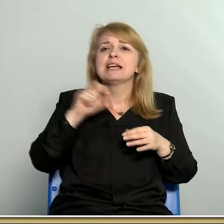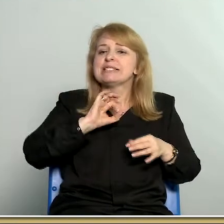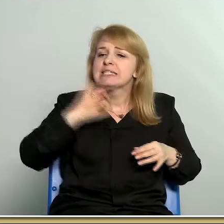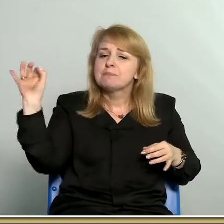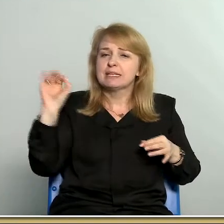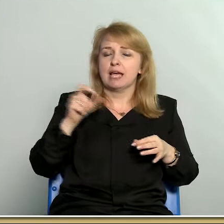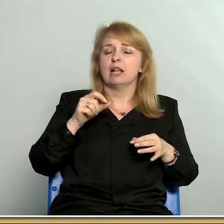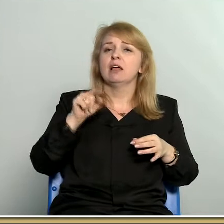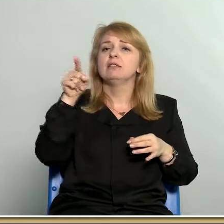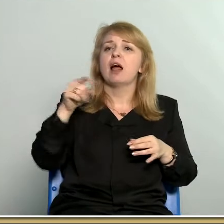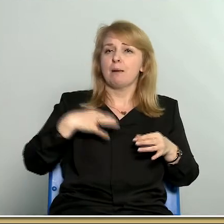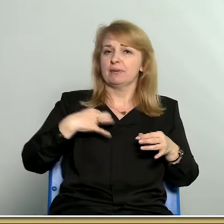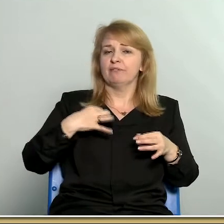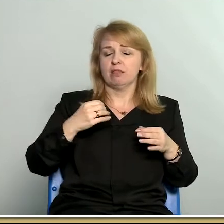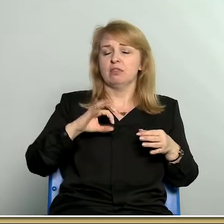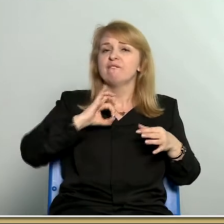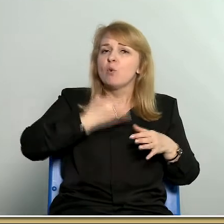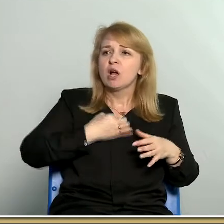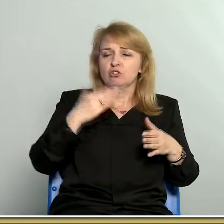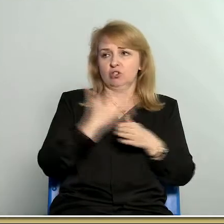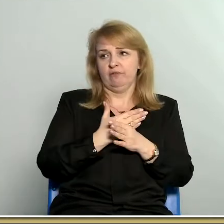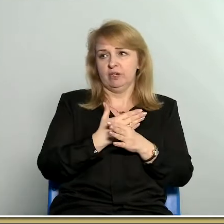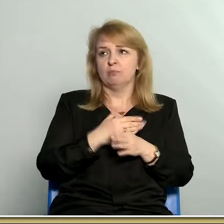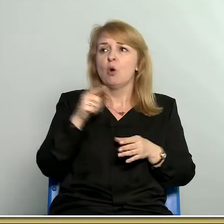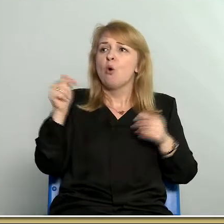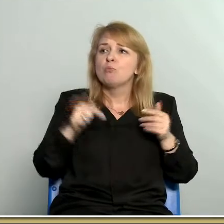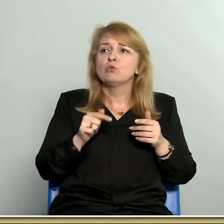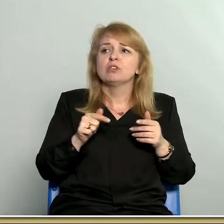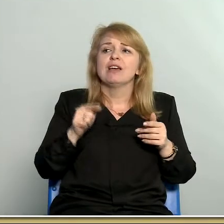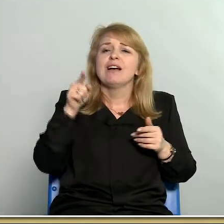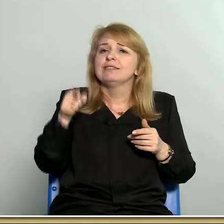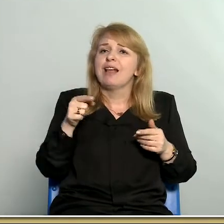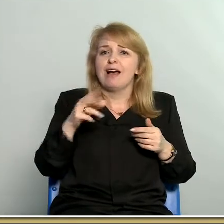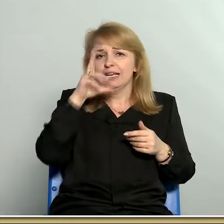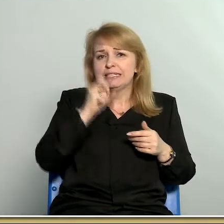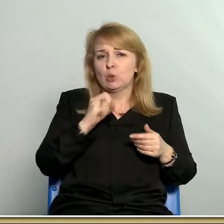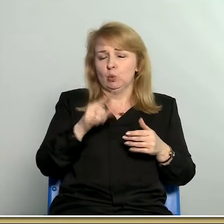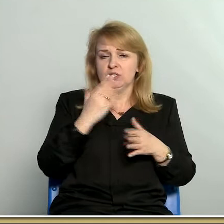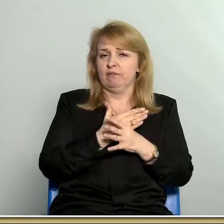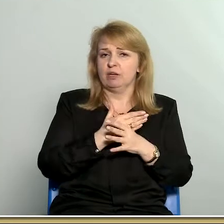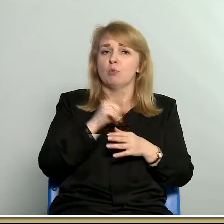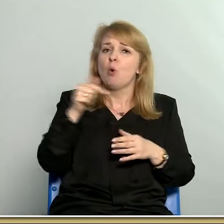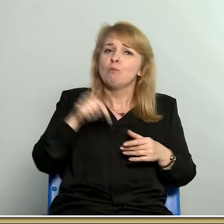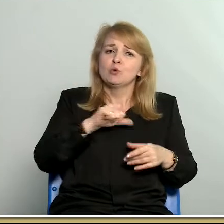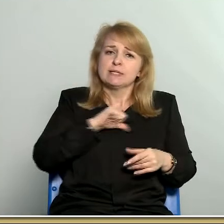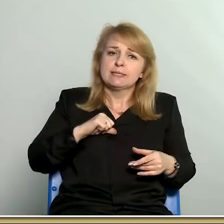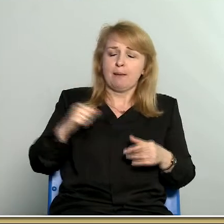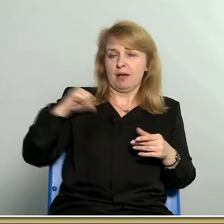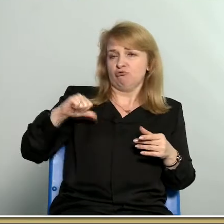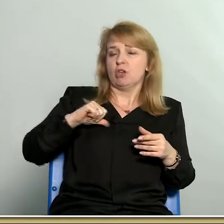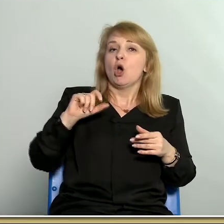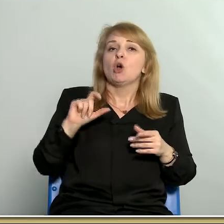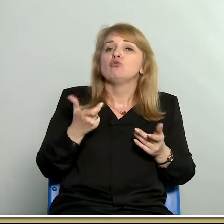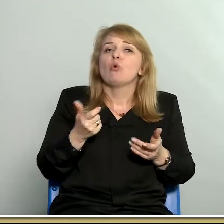pod przedsiębiorcy, wyspecyfikowane pod przedsiębiorcy. To instytucja ma wiedzieć, czego oczekuje przedsiębiorca